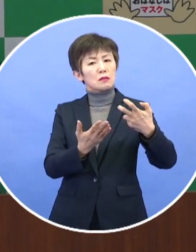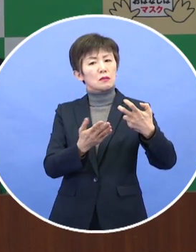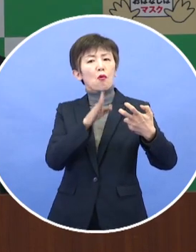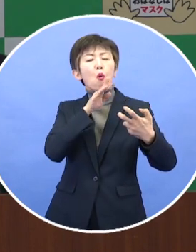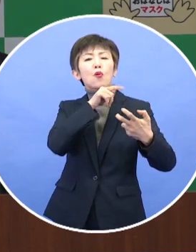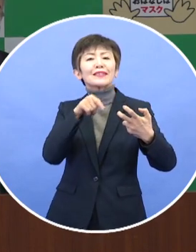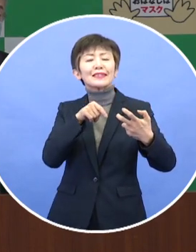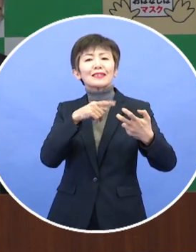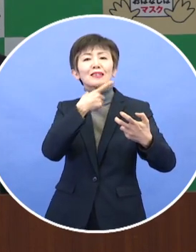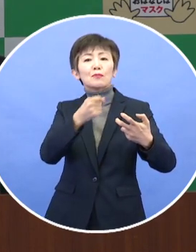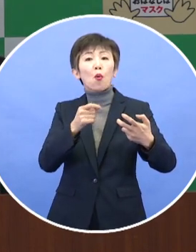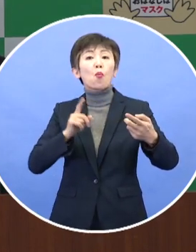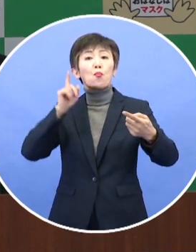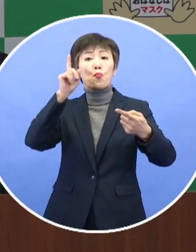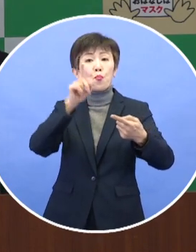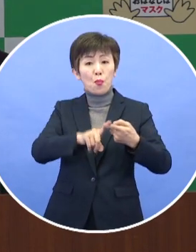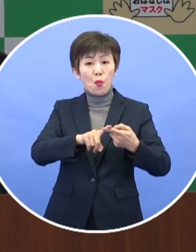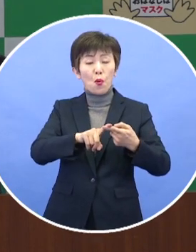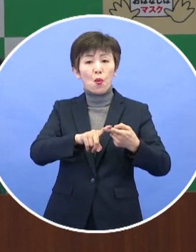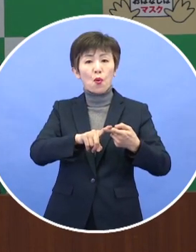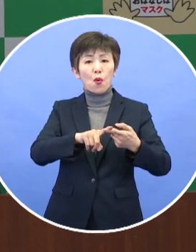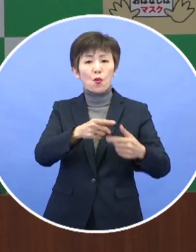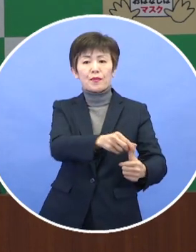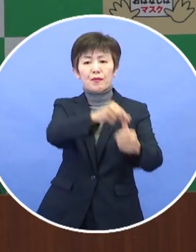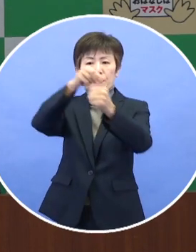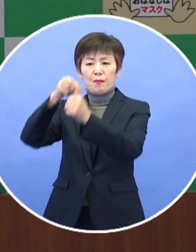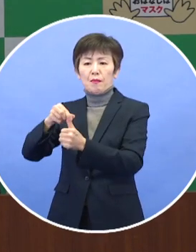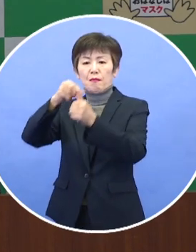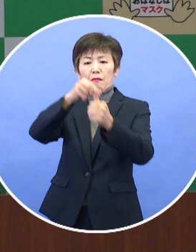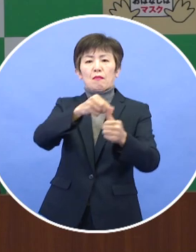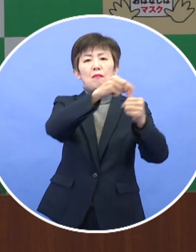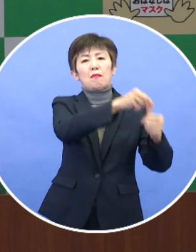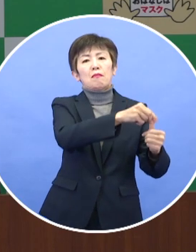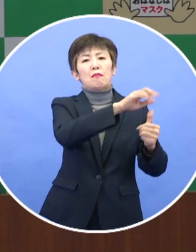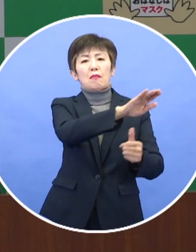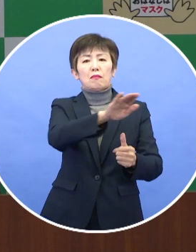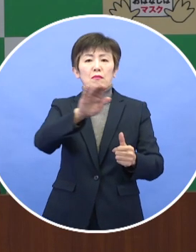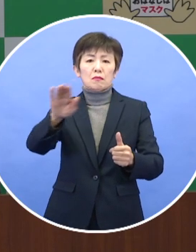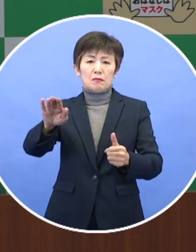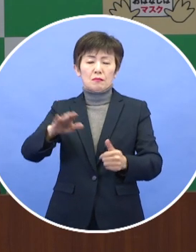人の希望に沿って、今回配置もさせていただいております。